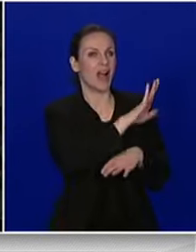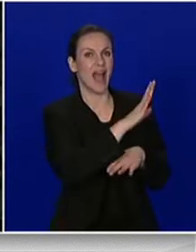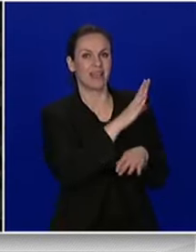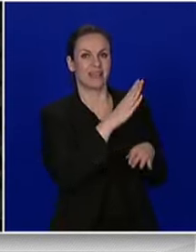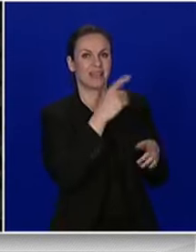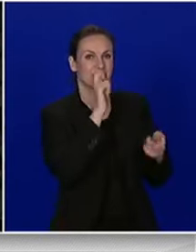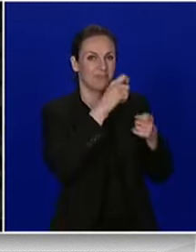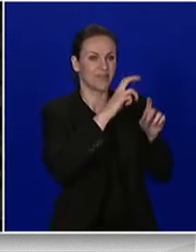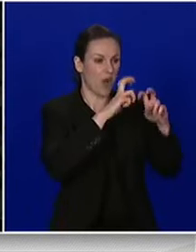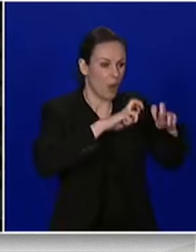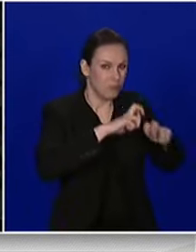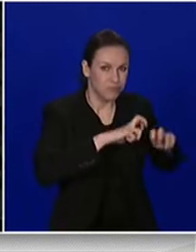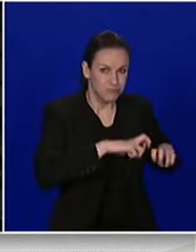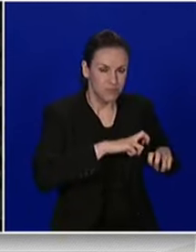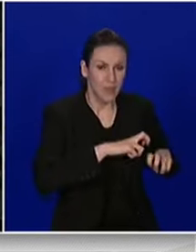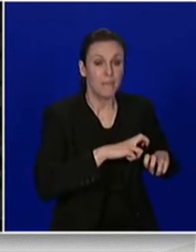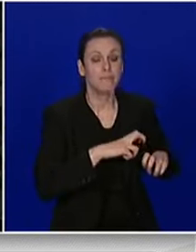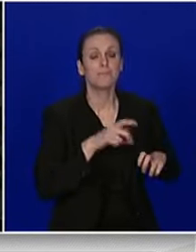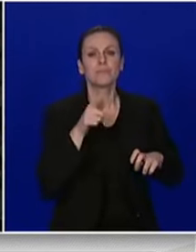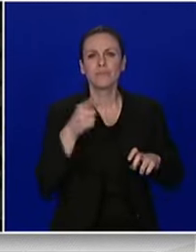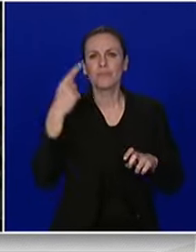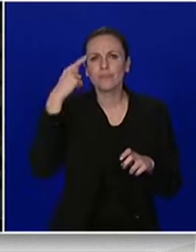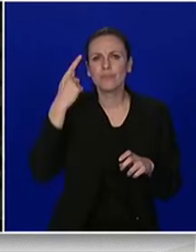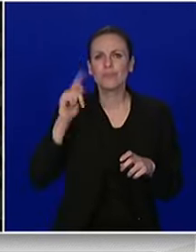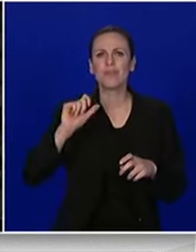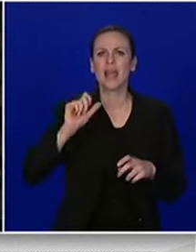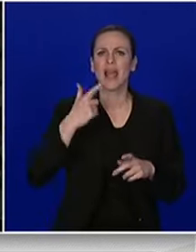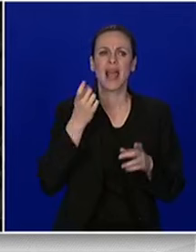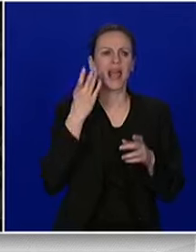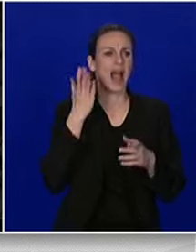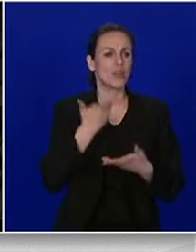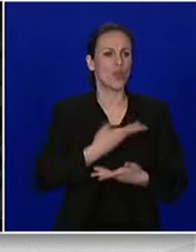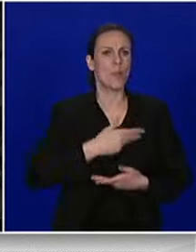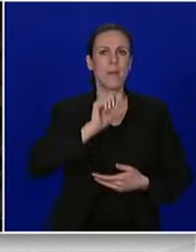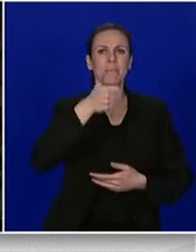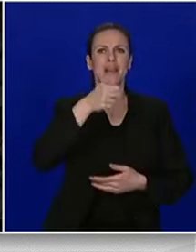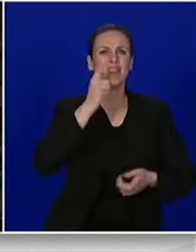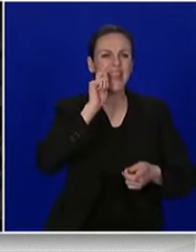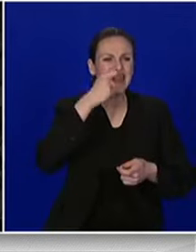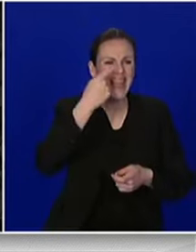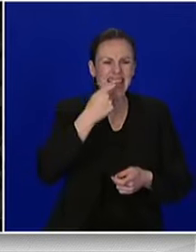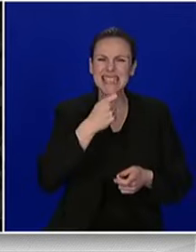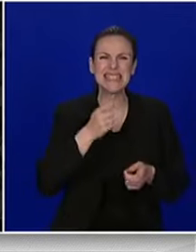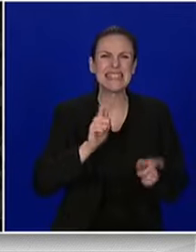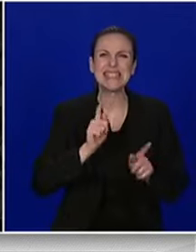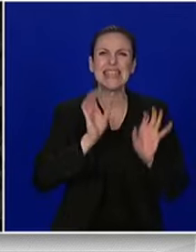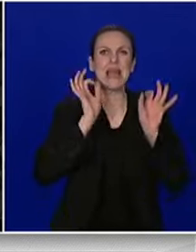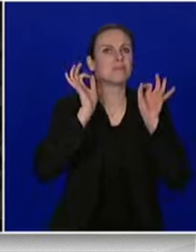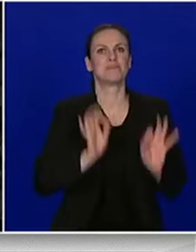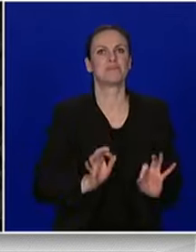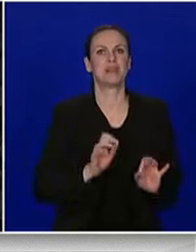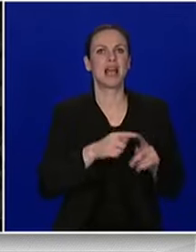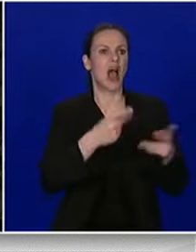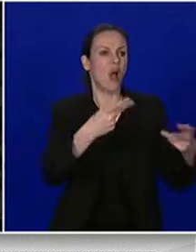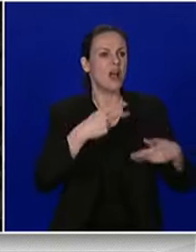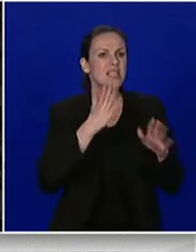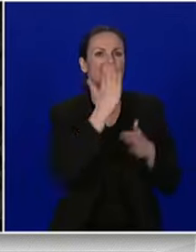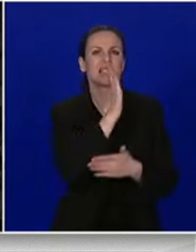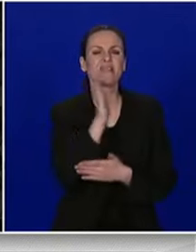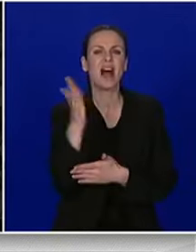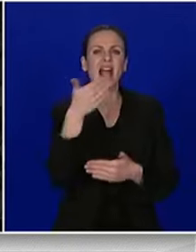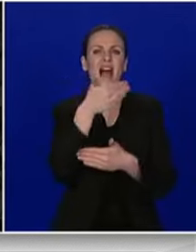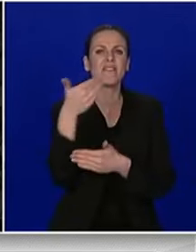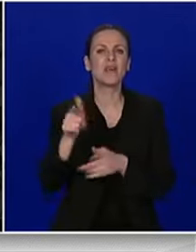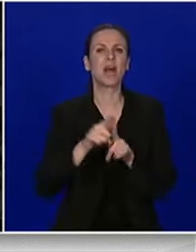što treba znati je kad se prvi testovi pojave na tržištu, oni obično nisu savršeni ako svaki proizvođač